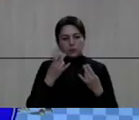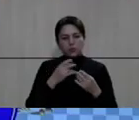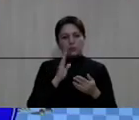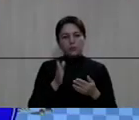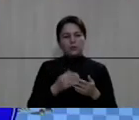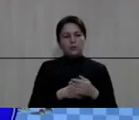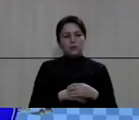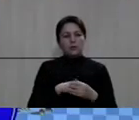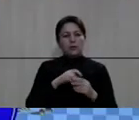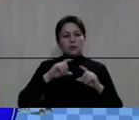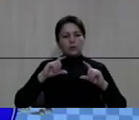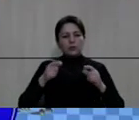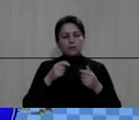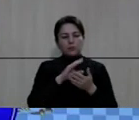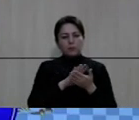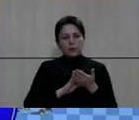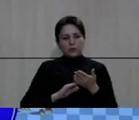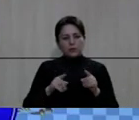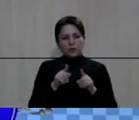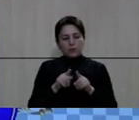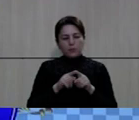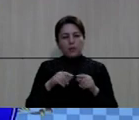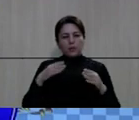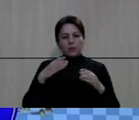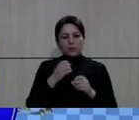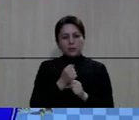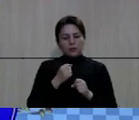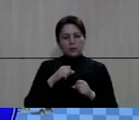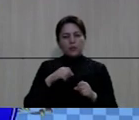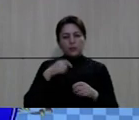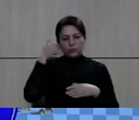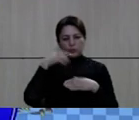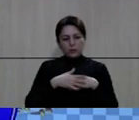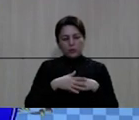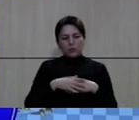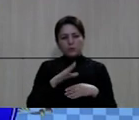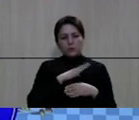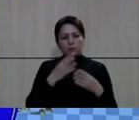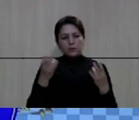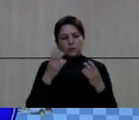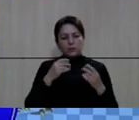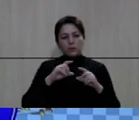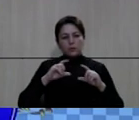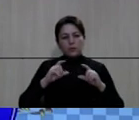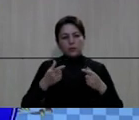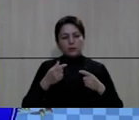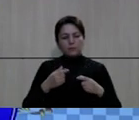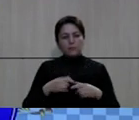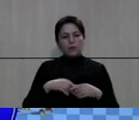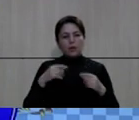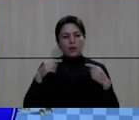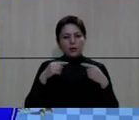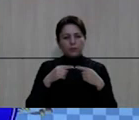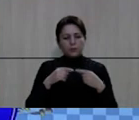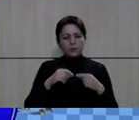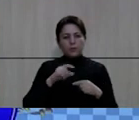bo'ladi. Taklifnoma matni ham qisqa va lo'nda tarzida berilishi shart. Taklifnoma albatta katta harflar